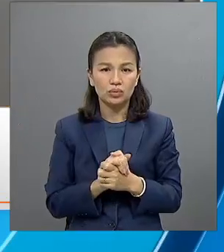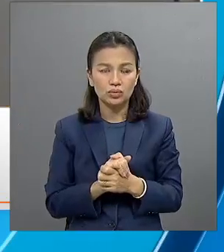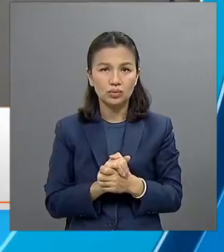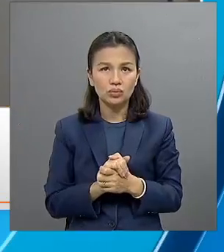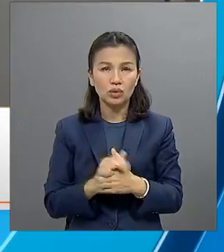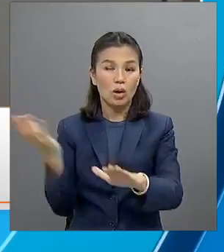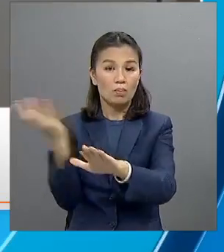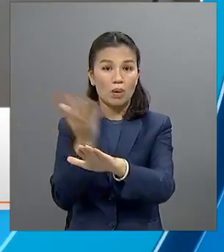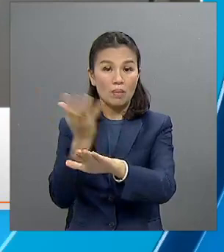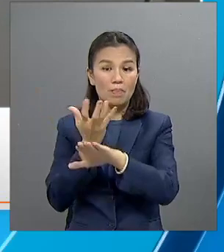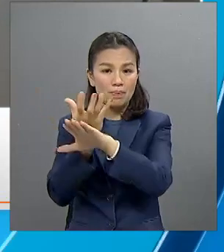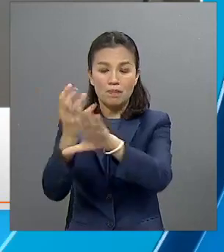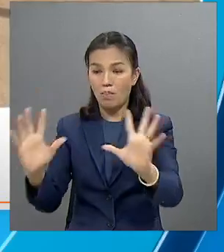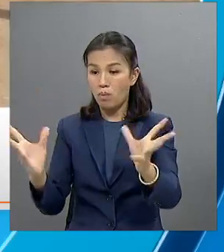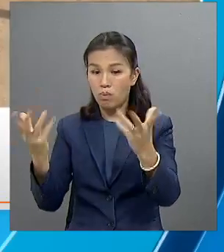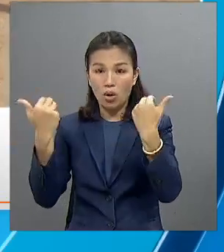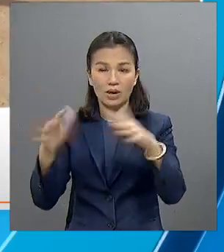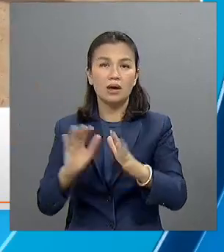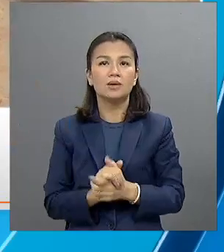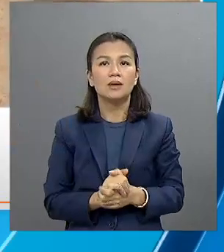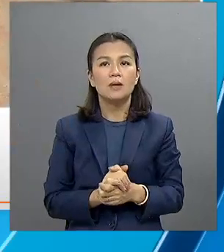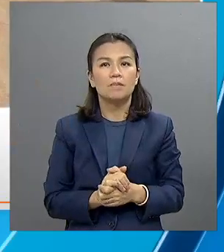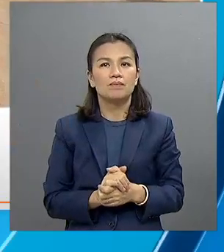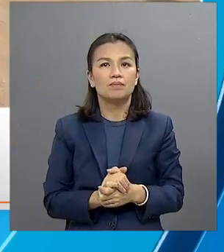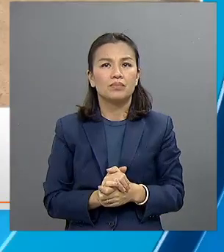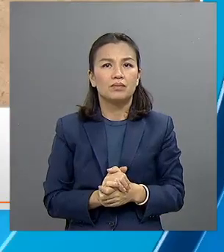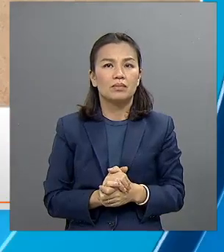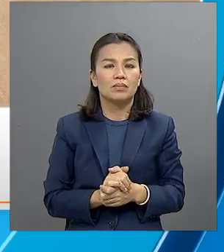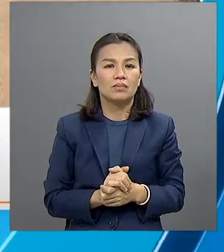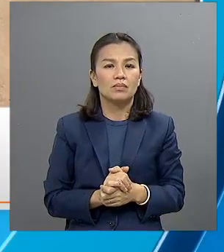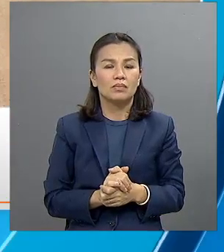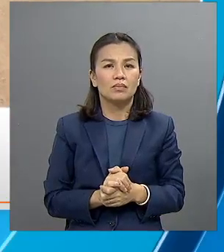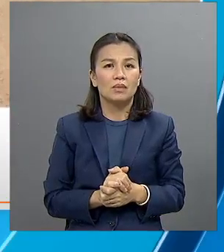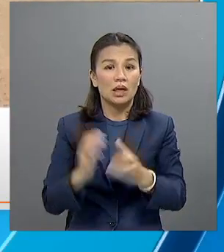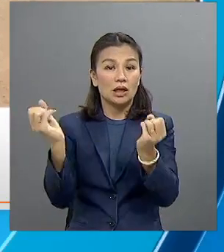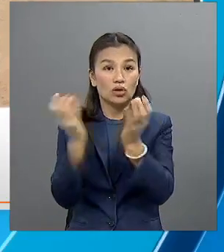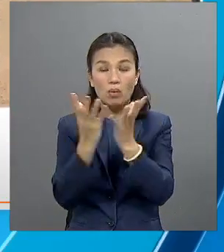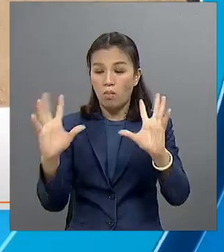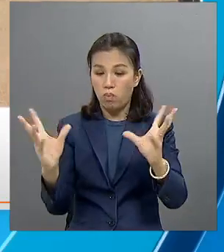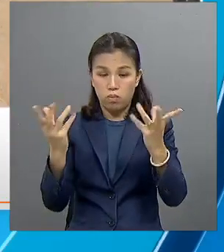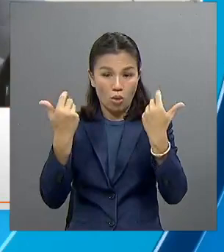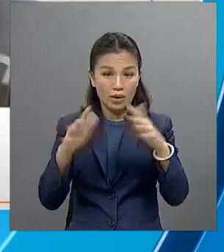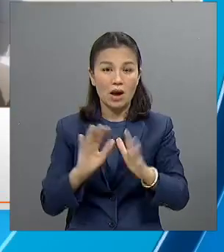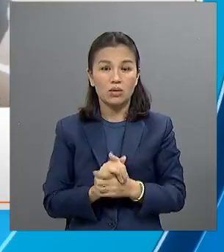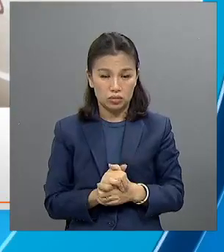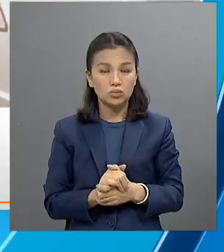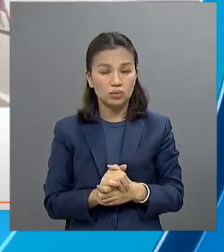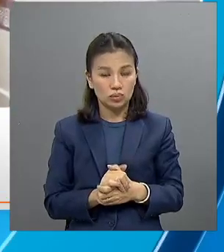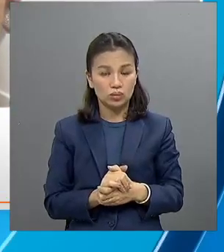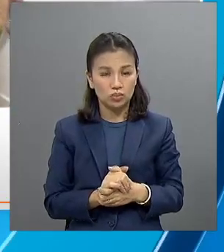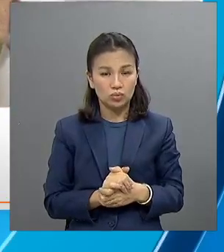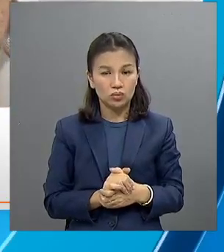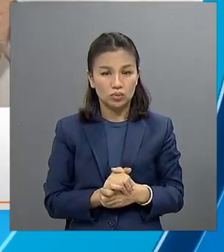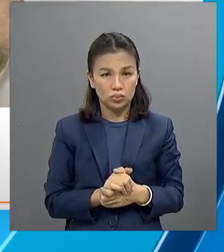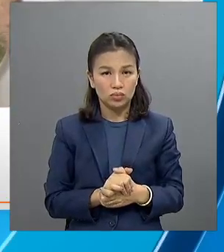แล้วน่าจะหมดแล้วเพราะฉะนั้นพอปิดหีบเนี่ยผลกระทบตอนนี้หมดนะครับผลกระทบตอนนี้น่าจะหมด ได้ค่ะท่านร